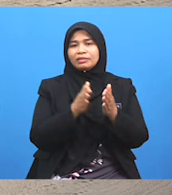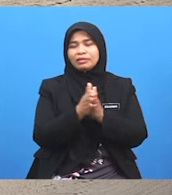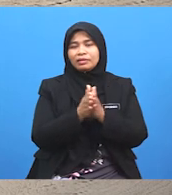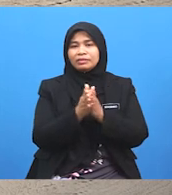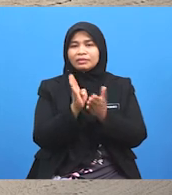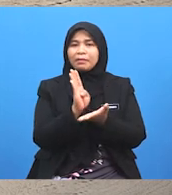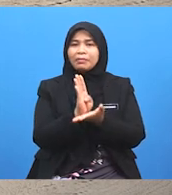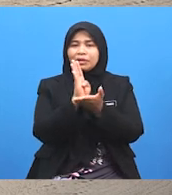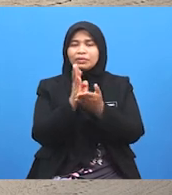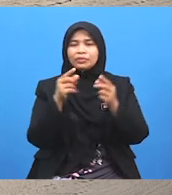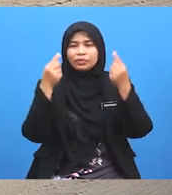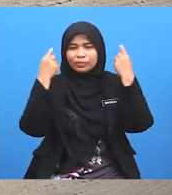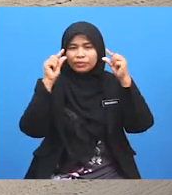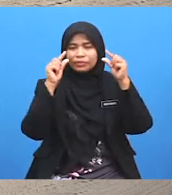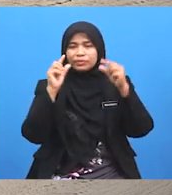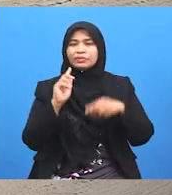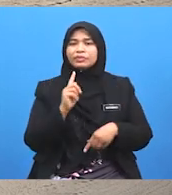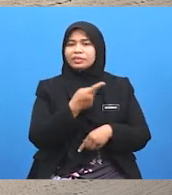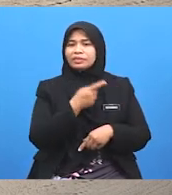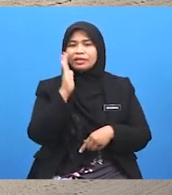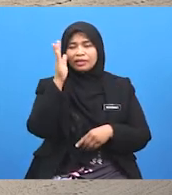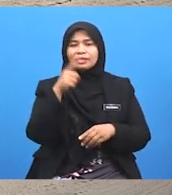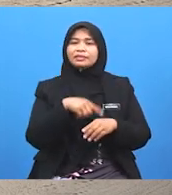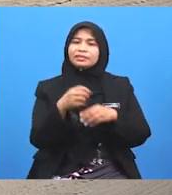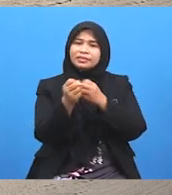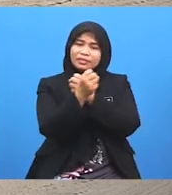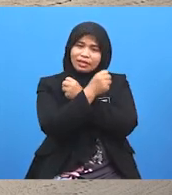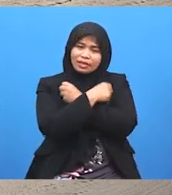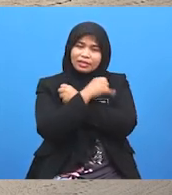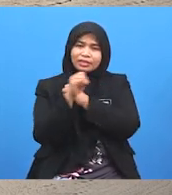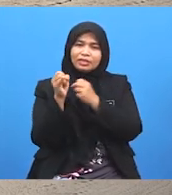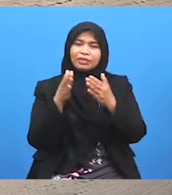membantu guru, kita akan disayangi oleh guru.